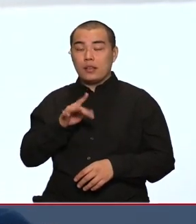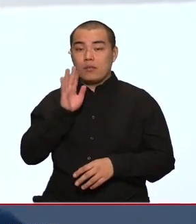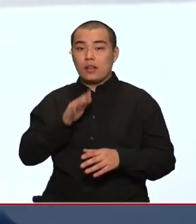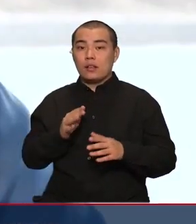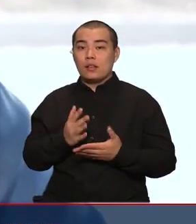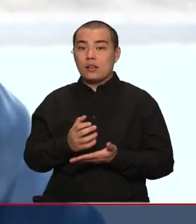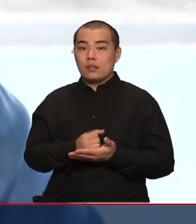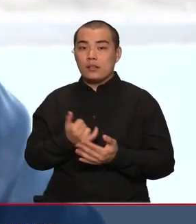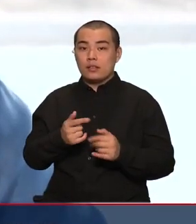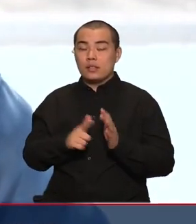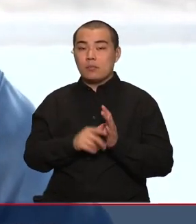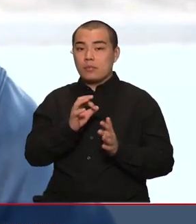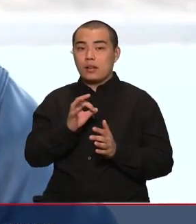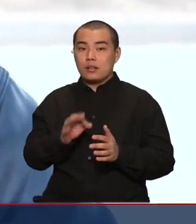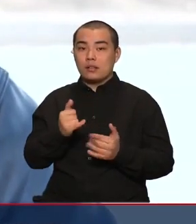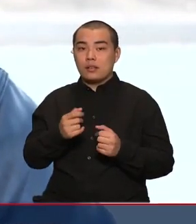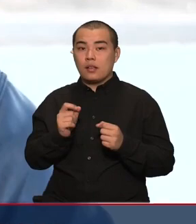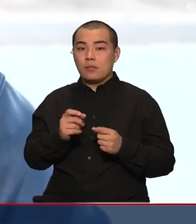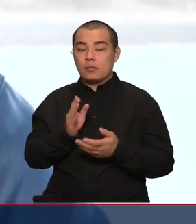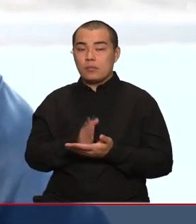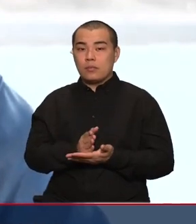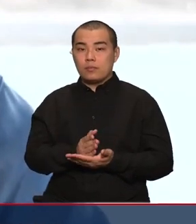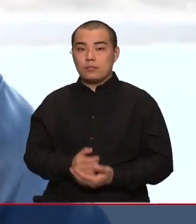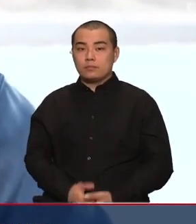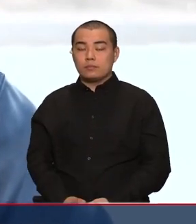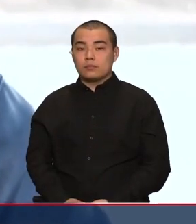водохранилище имеет более 7% закисленности.